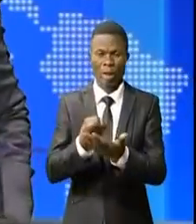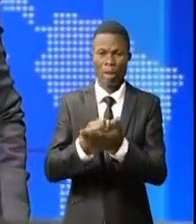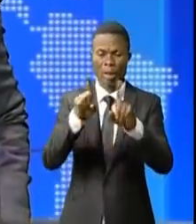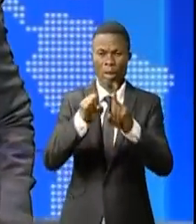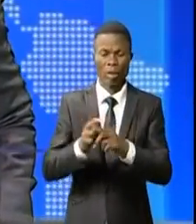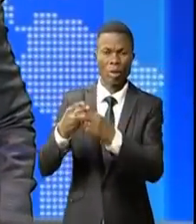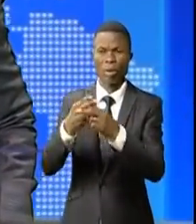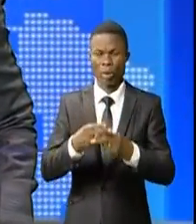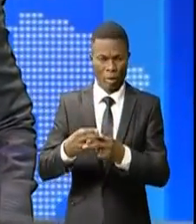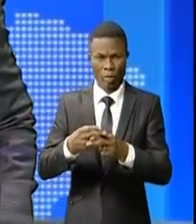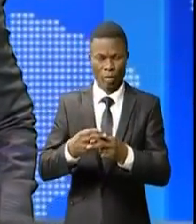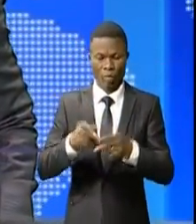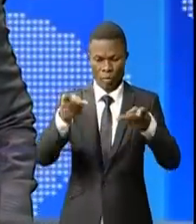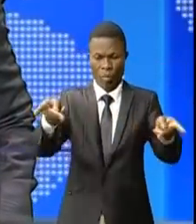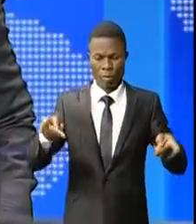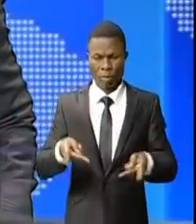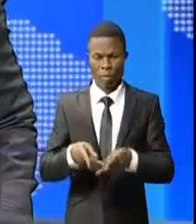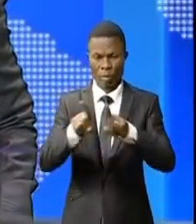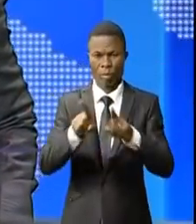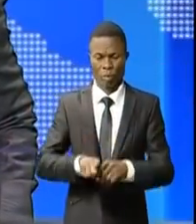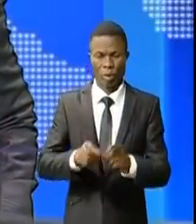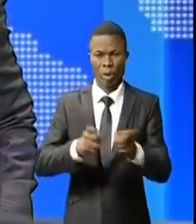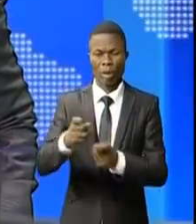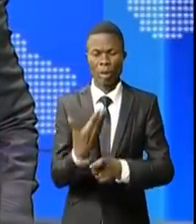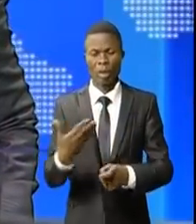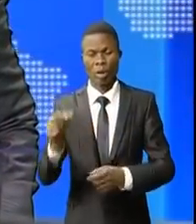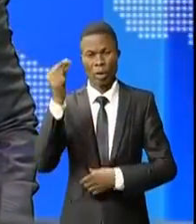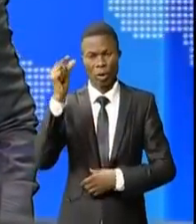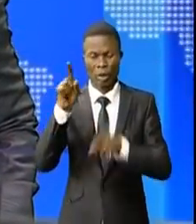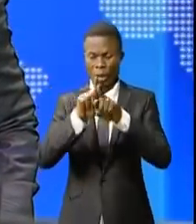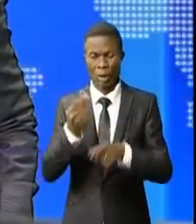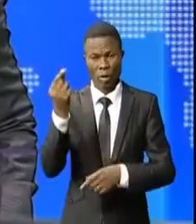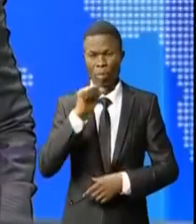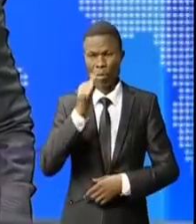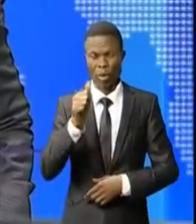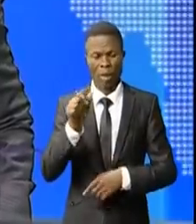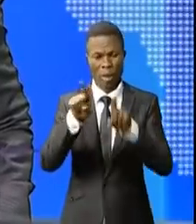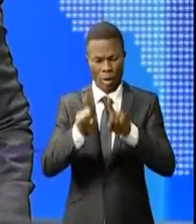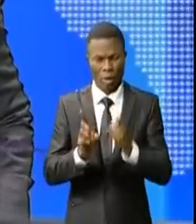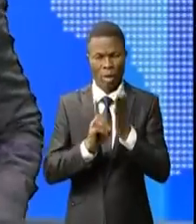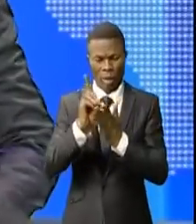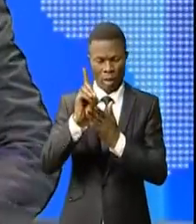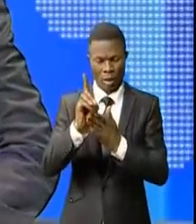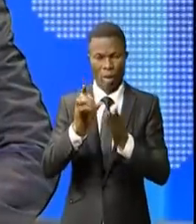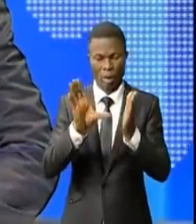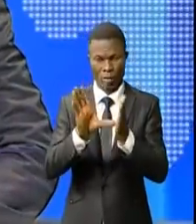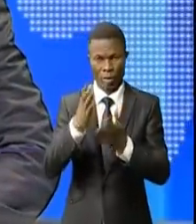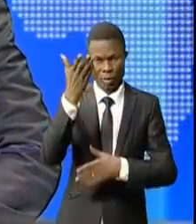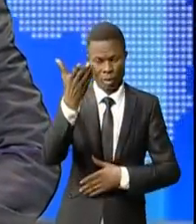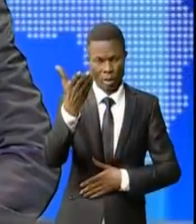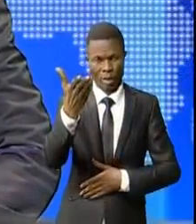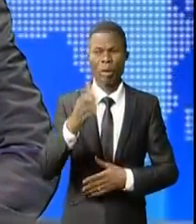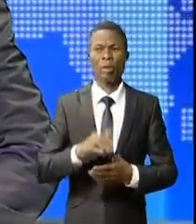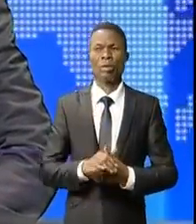et sécuritaire, l'environnement et la gestion des ressources minières et non minières, ainsi que le développement. On fait le point avec Patty